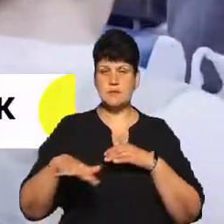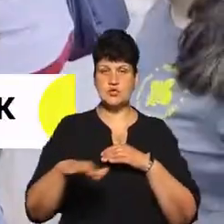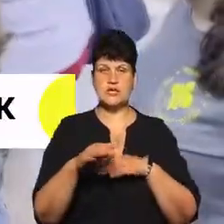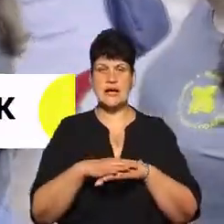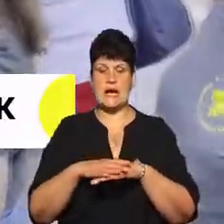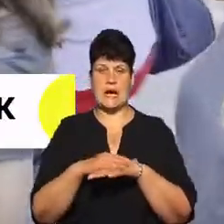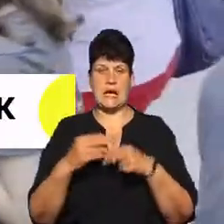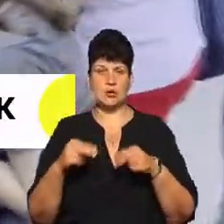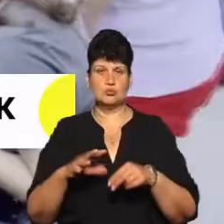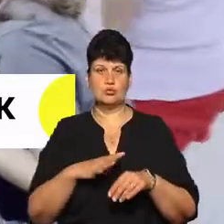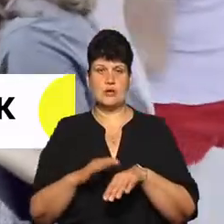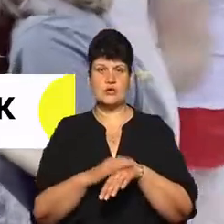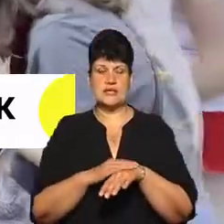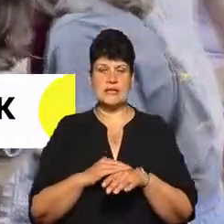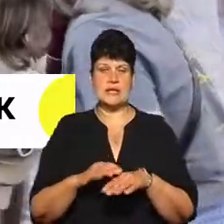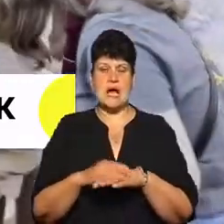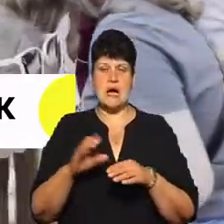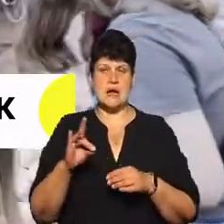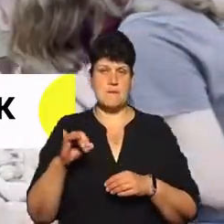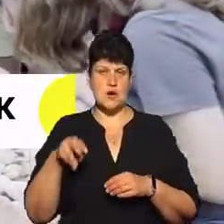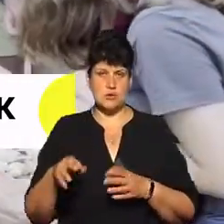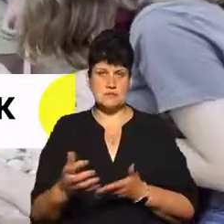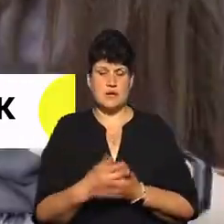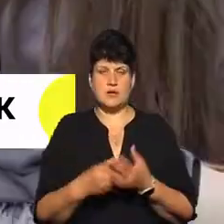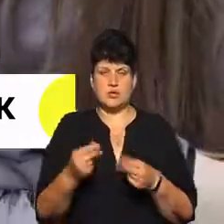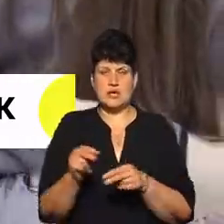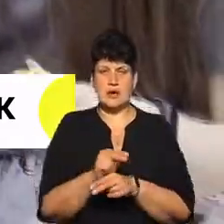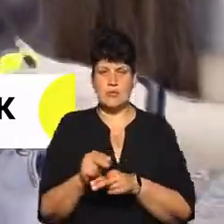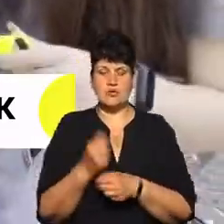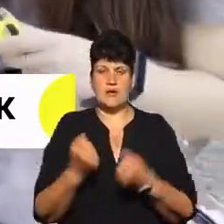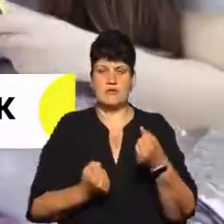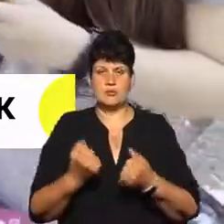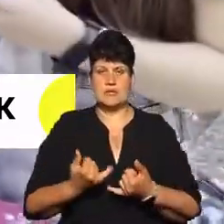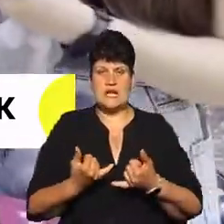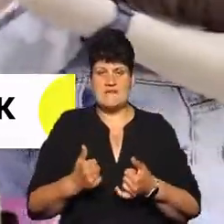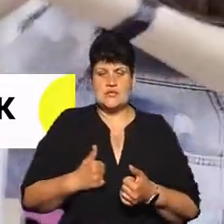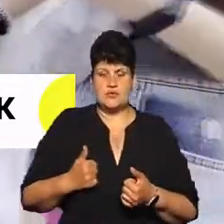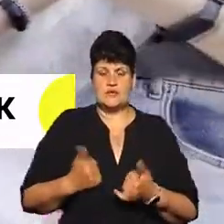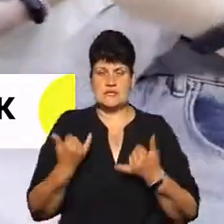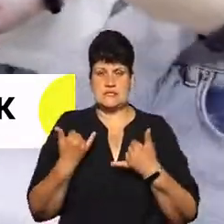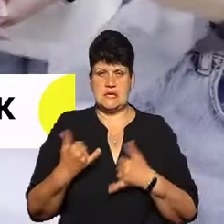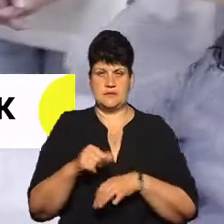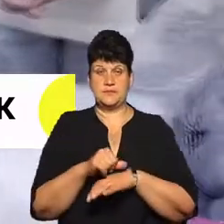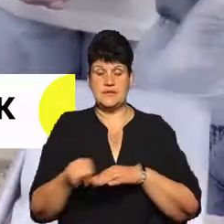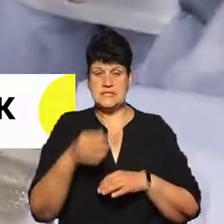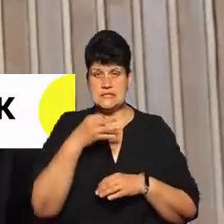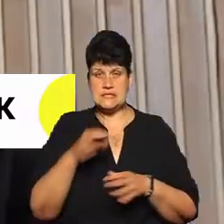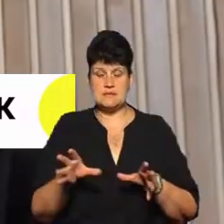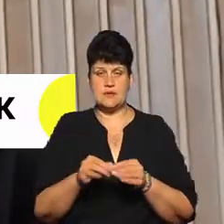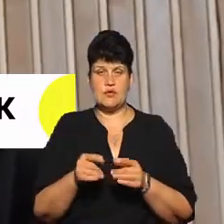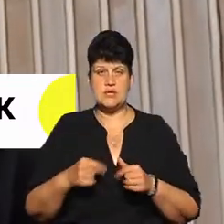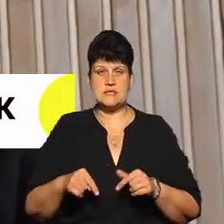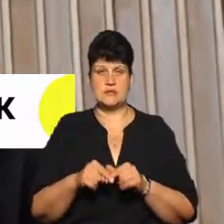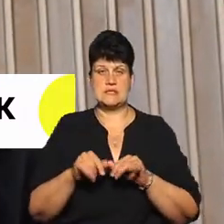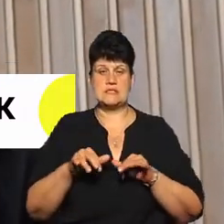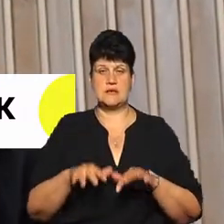відбувся благодійний ярмарок. Таким чином збирали гроші на ремонт автомобілів для військових, які зараз на передовій. Про це розповіла співорганізаторка